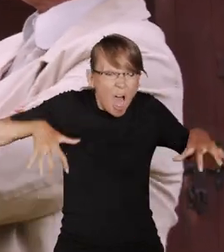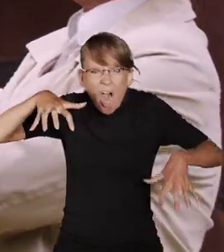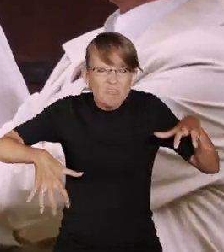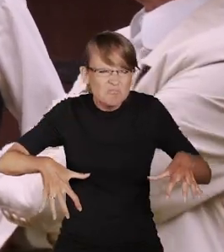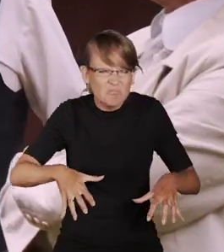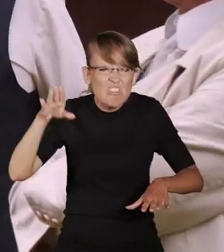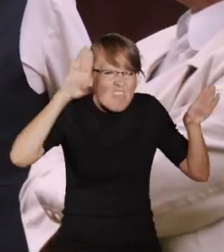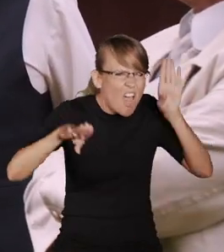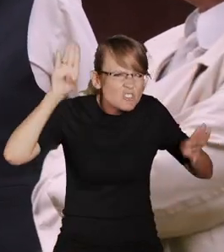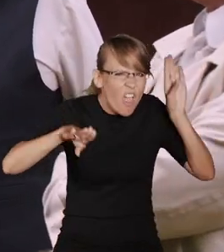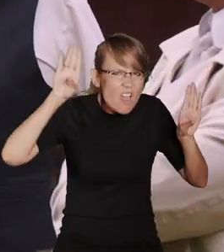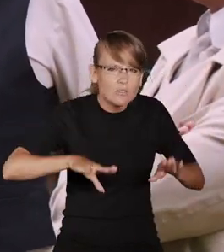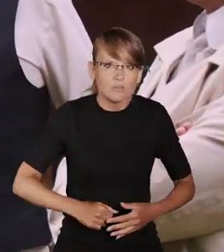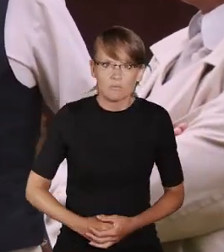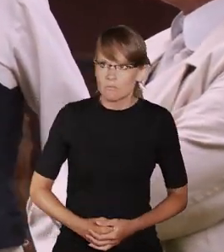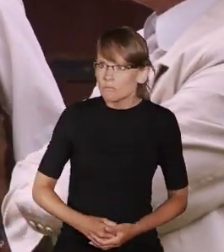Gbur.